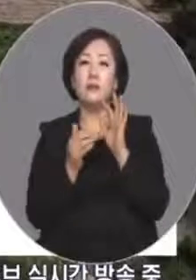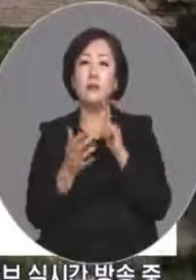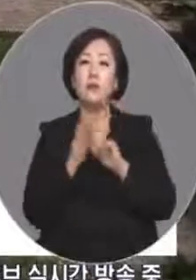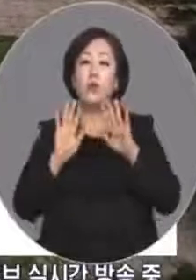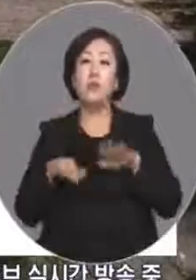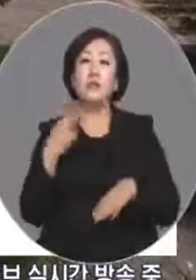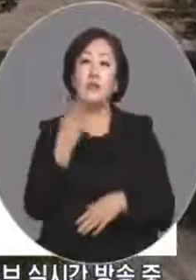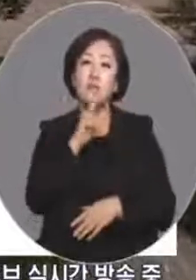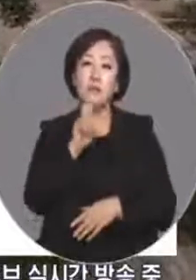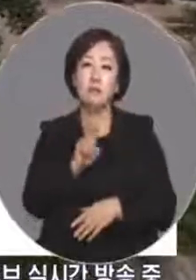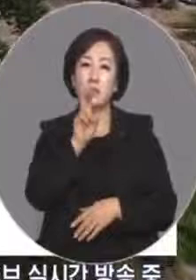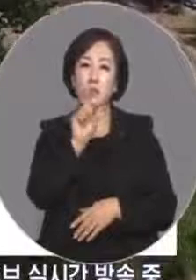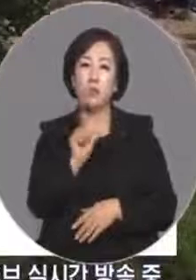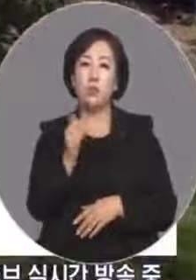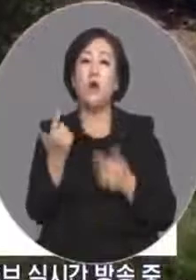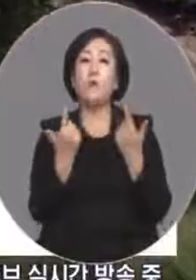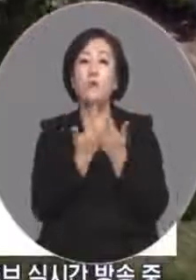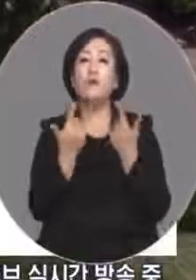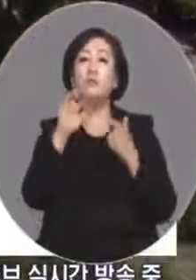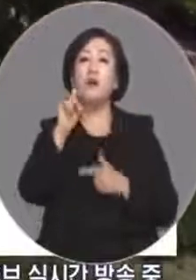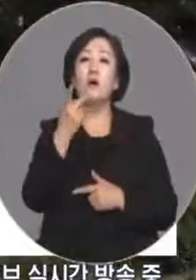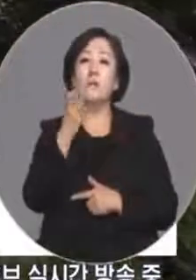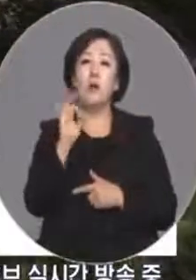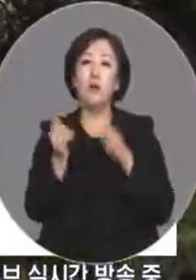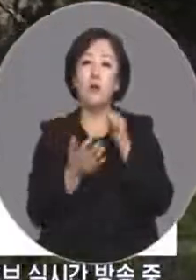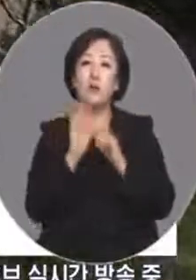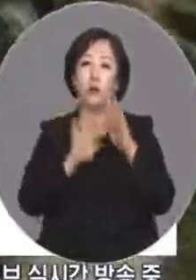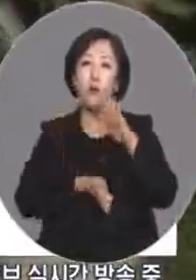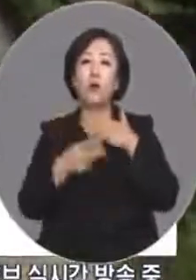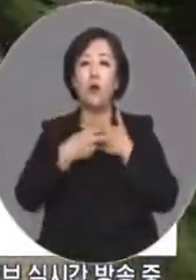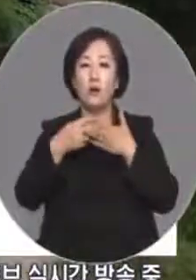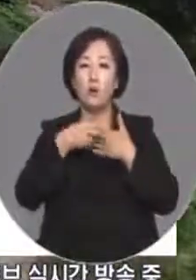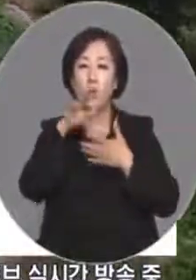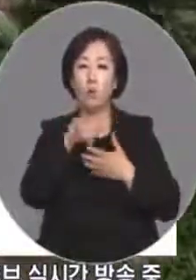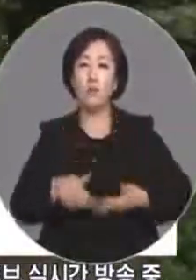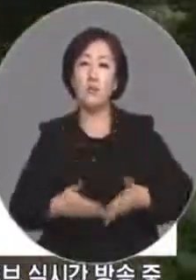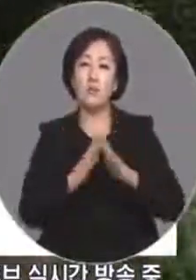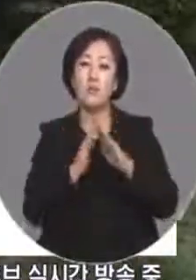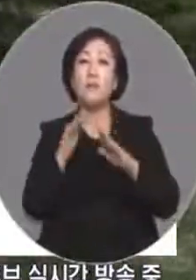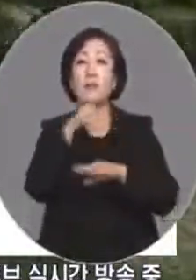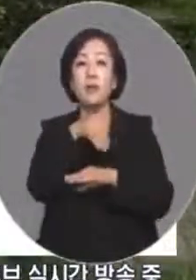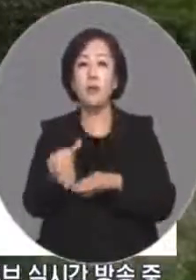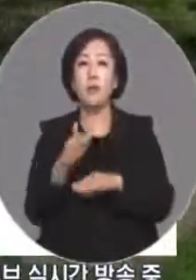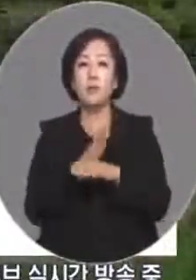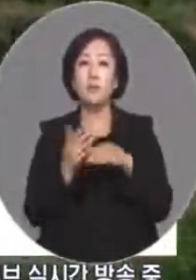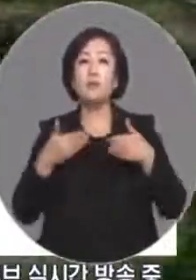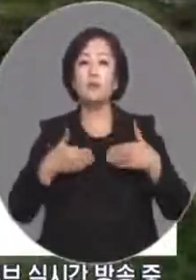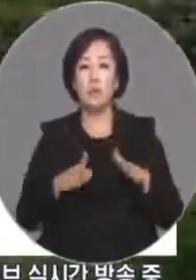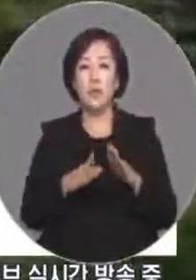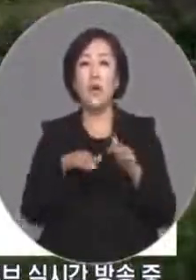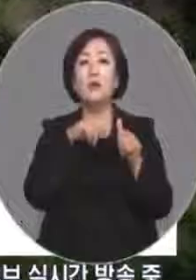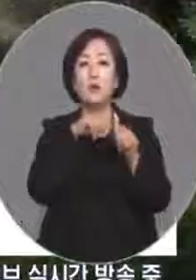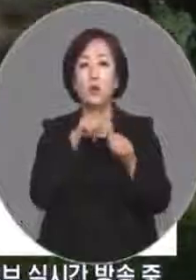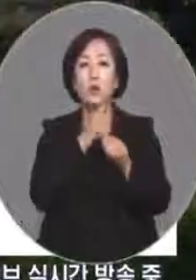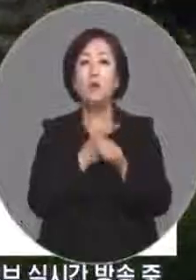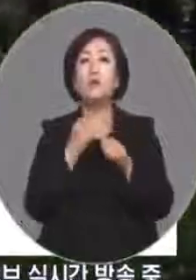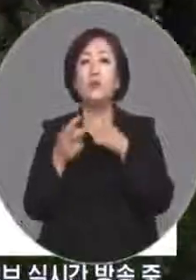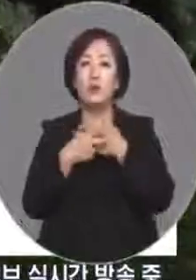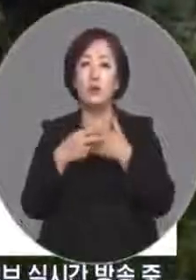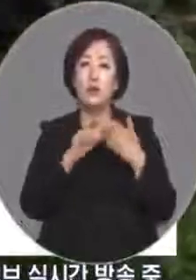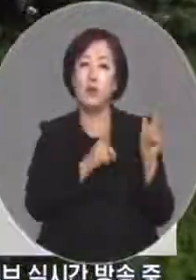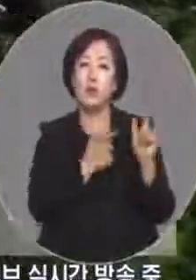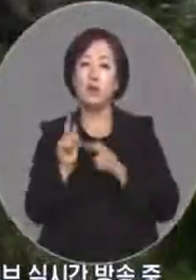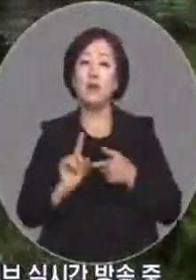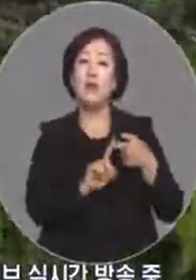빠르면 오는 2025년은 북구 청평동에 울산 공공의료원도 설립될 예정이어서 출산과 육아, 의료 등 탄탄한